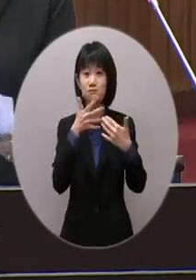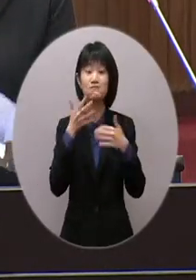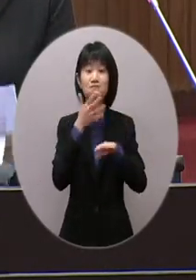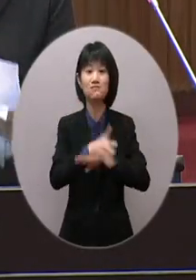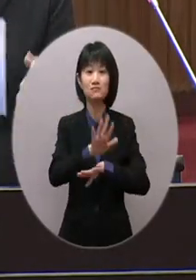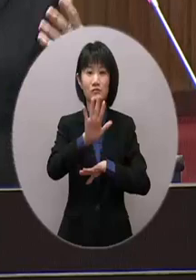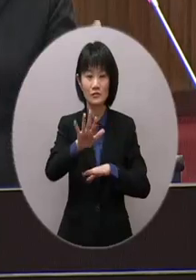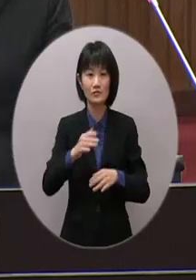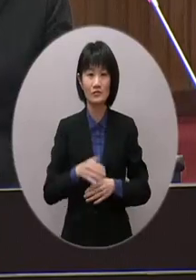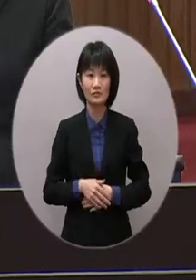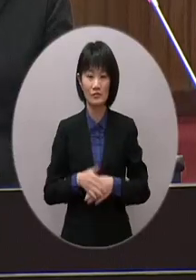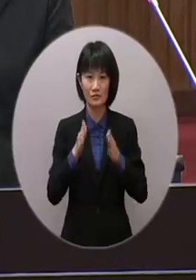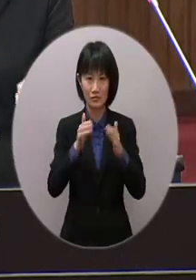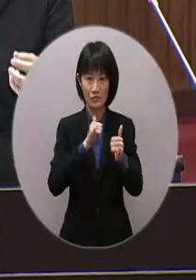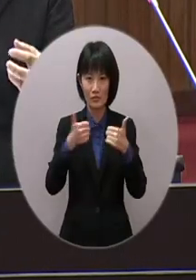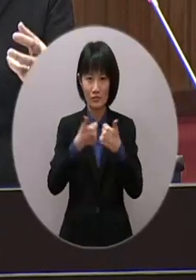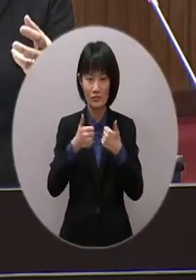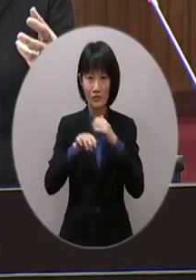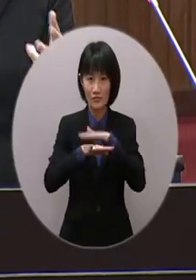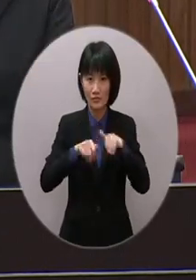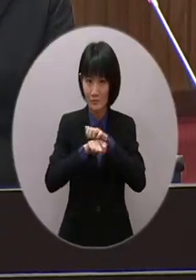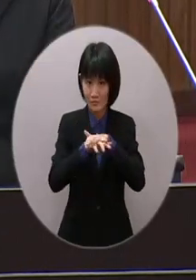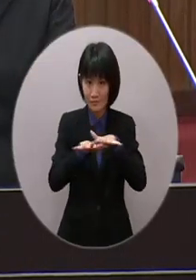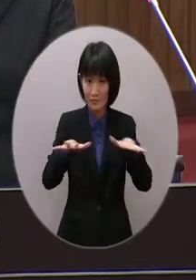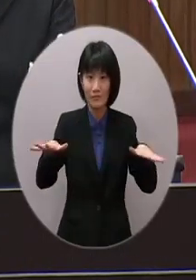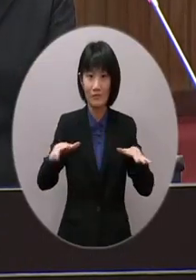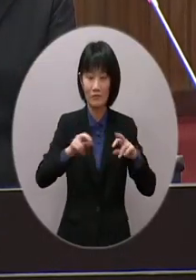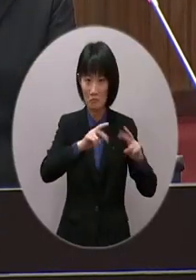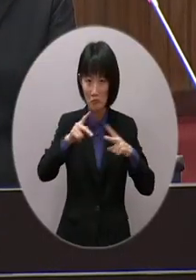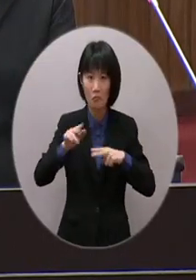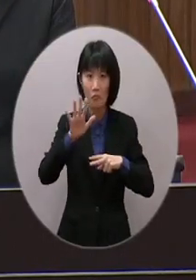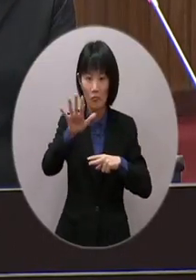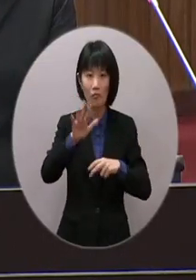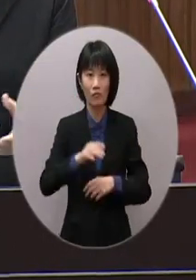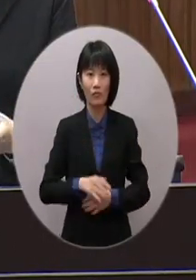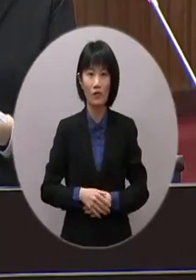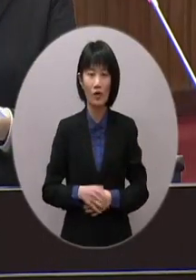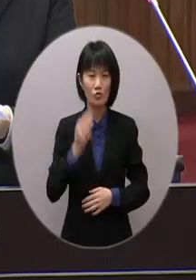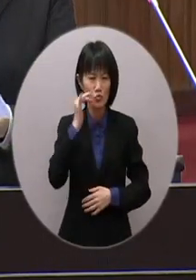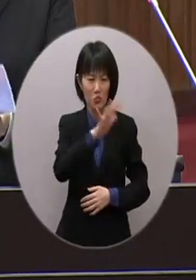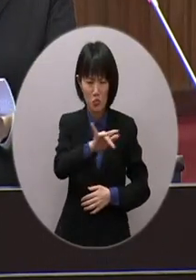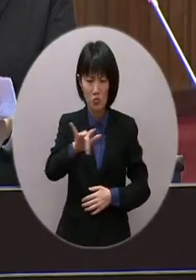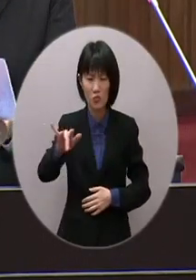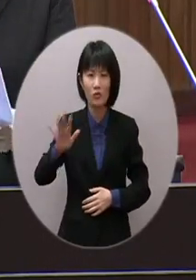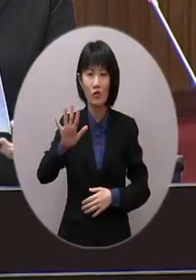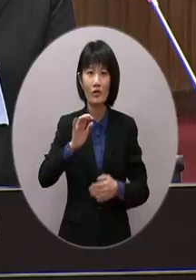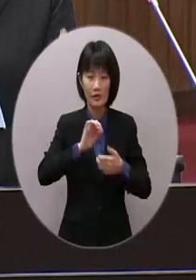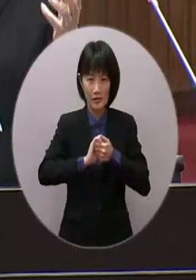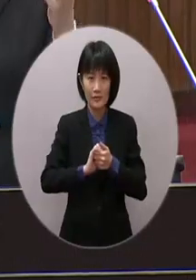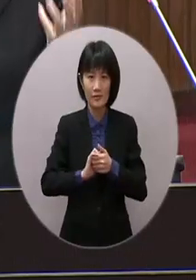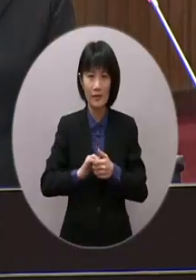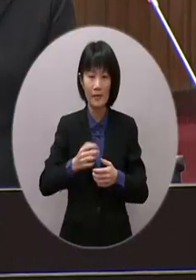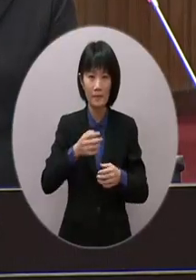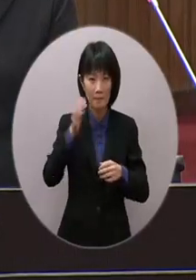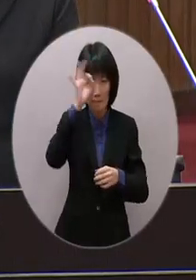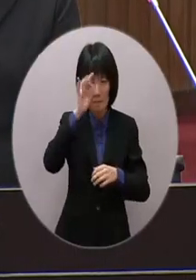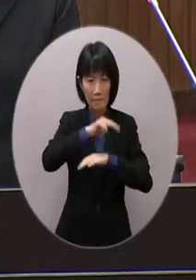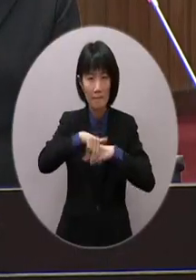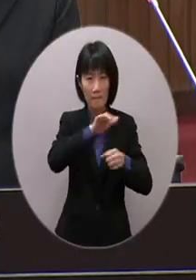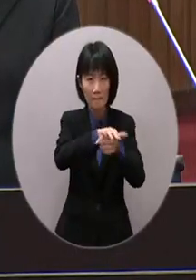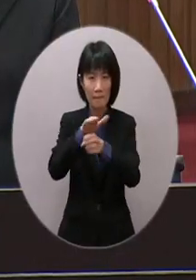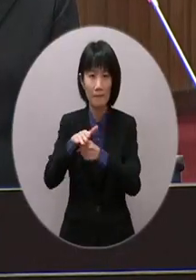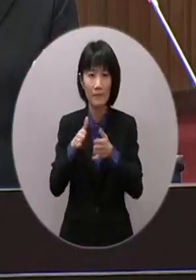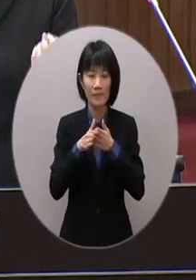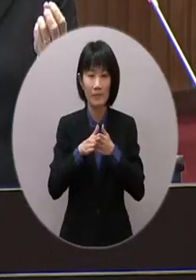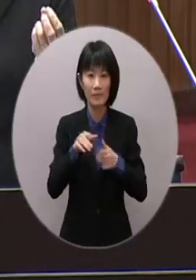说我们其实在社会安全网这部分有一些破洞，我们一定要来补哈。那这个部分看到这个计划的